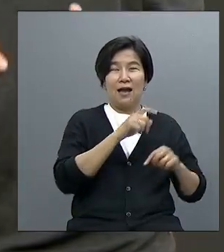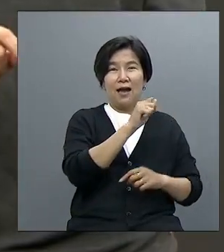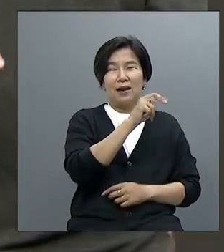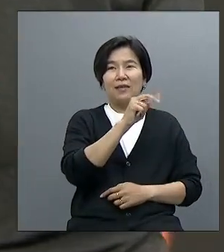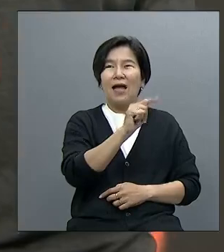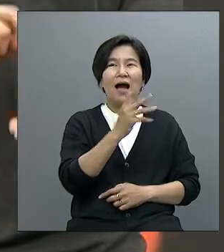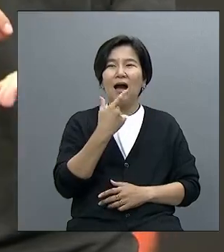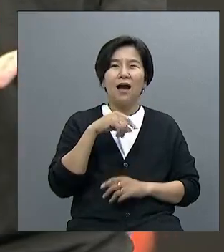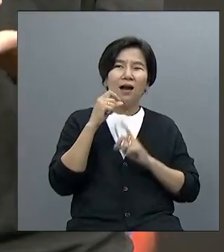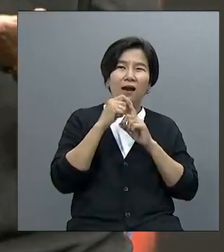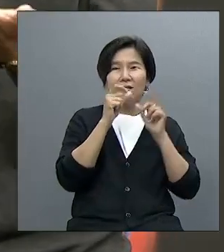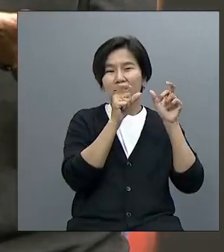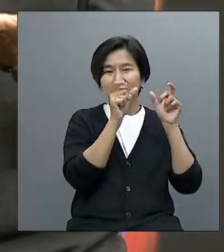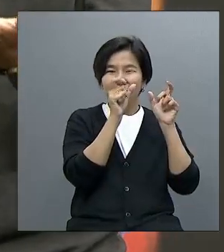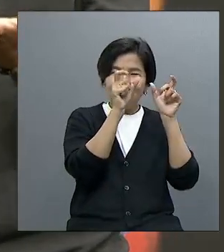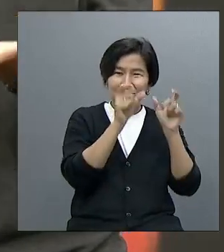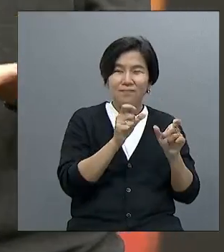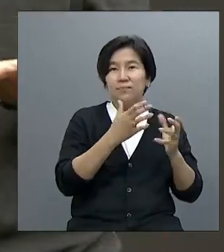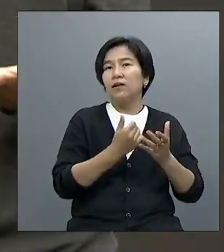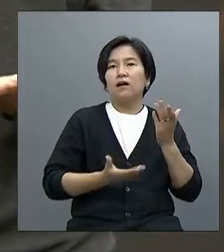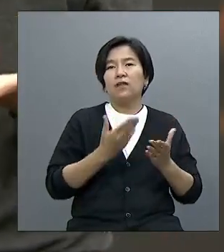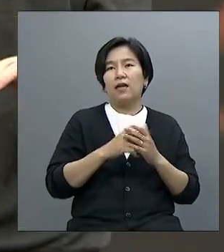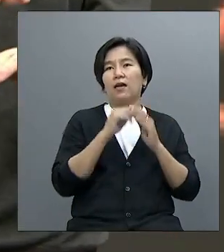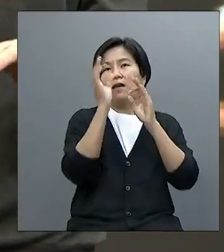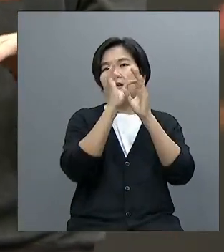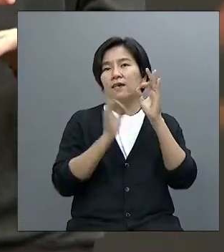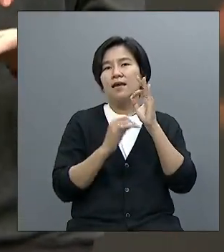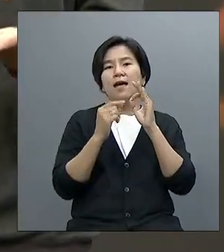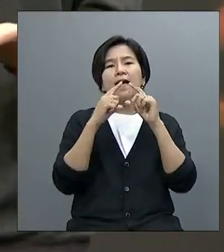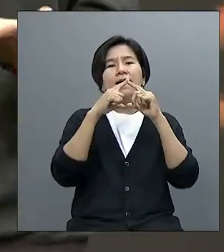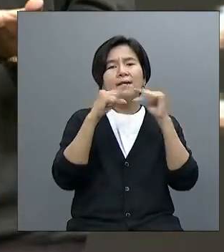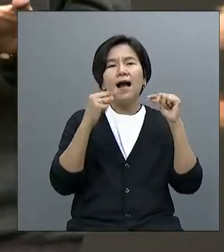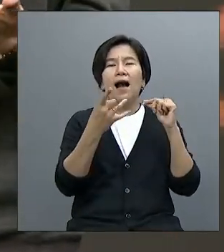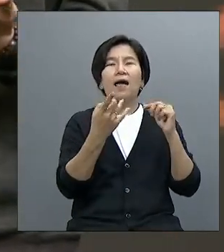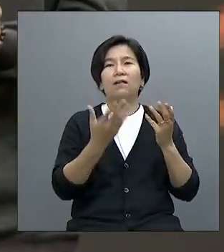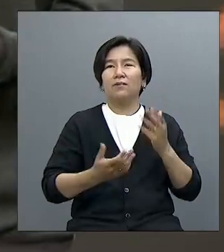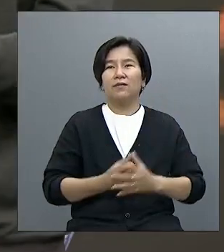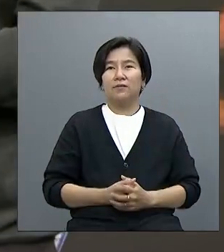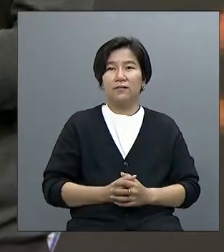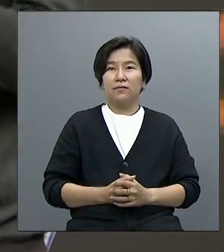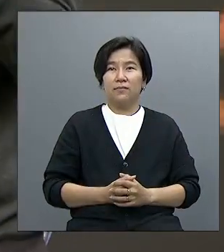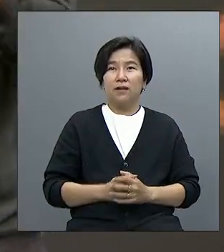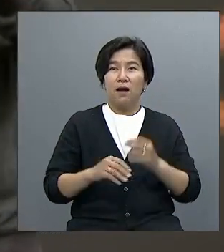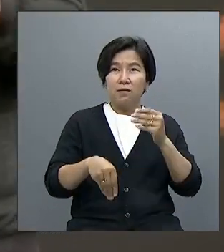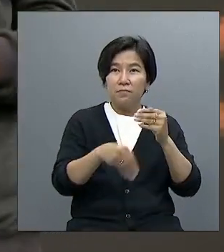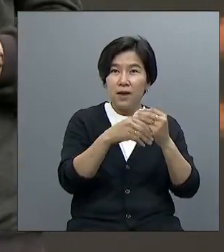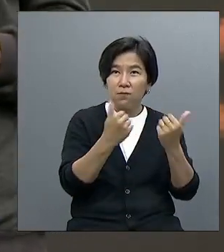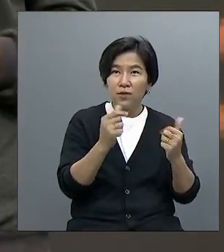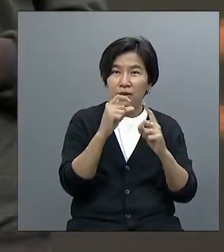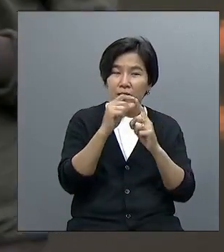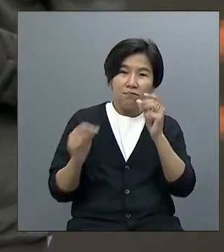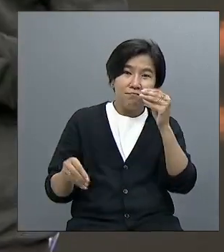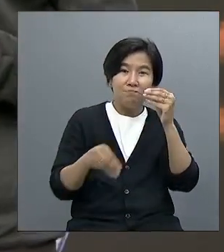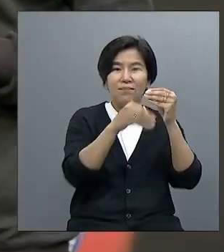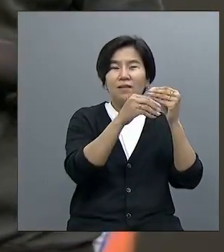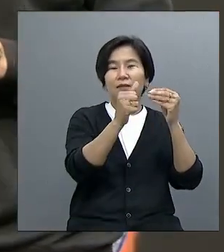แล้วก็แต่งบทว่าจะเล่นเนื้อหาอะไรในนั้นก็จะสามารถที่จะสอดแทรกเหตุการณ์ปัจจุบันในยุคนั้นเข้าไปได้ แทรกเ